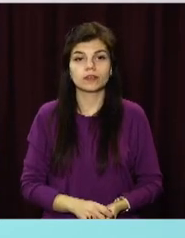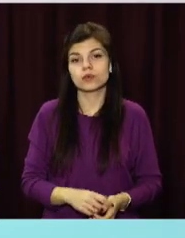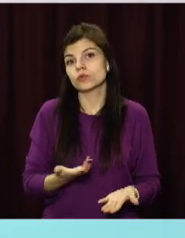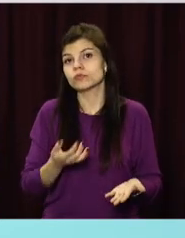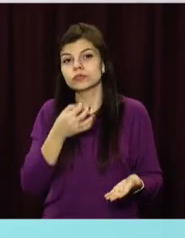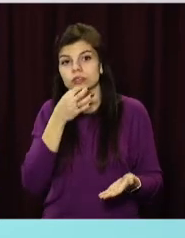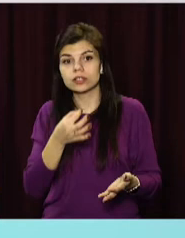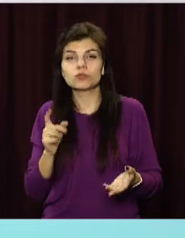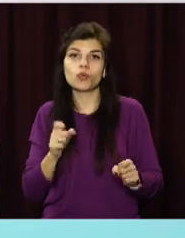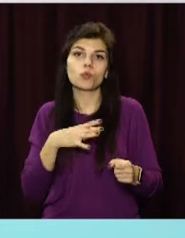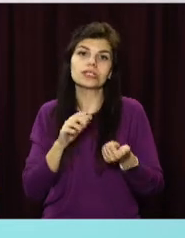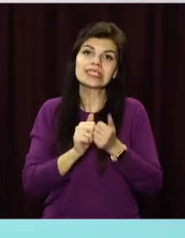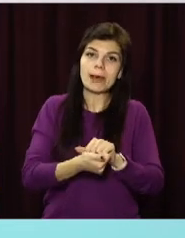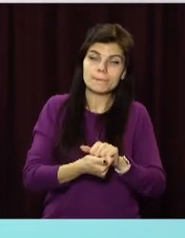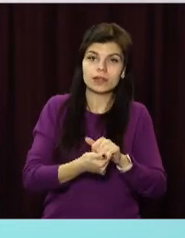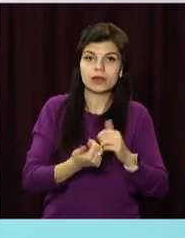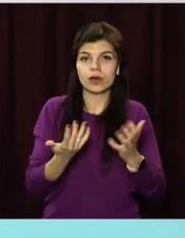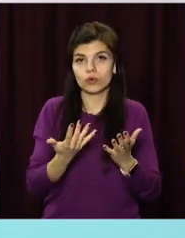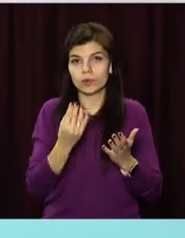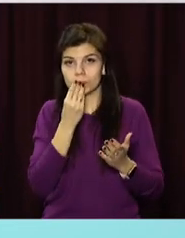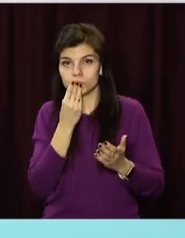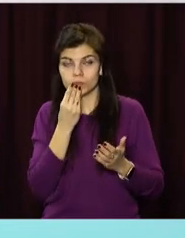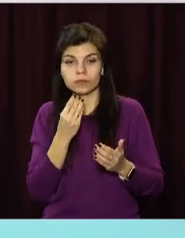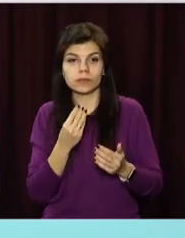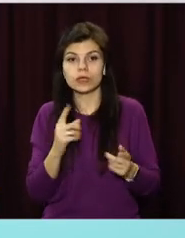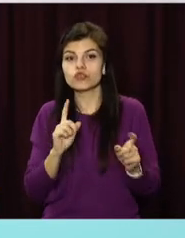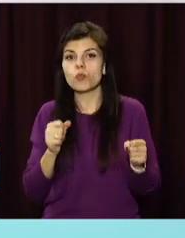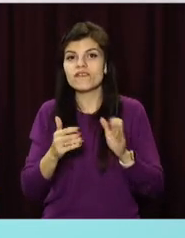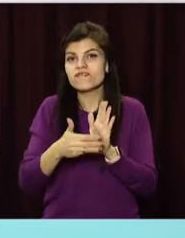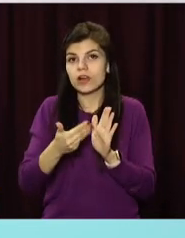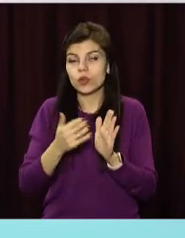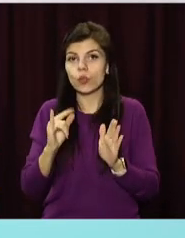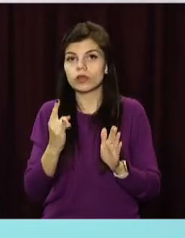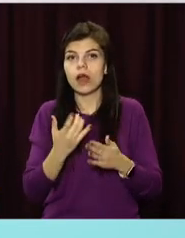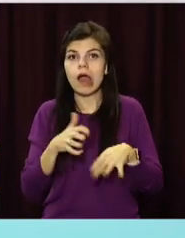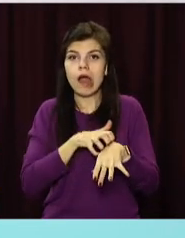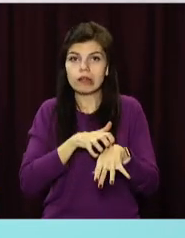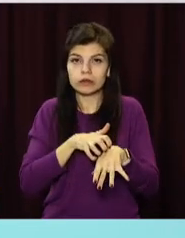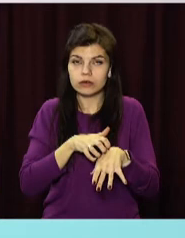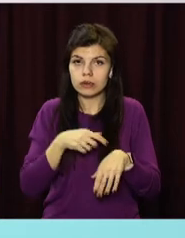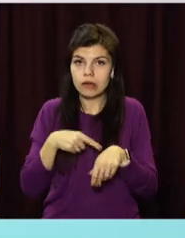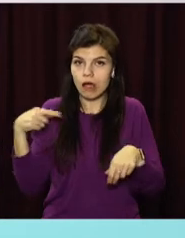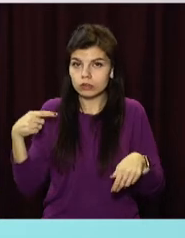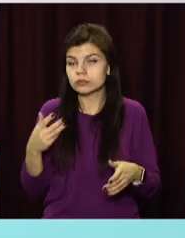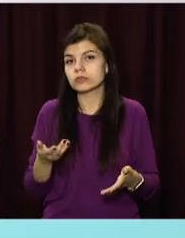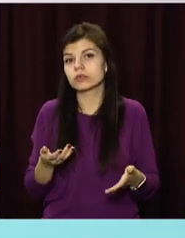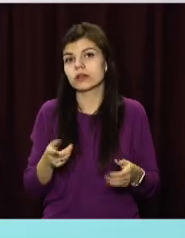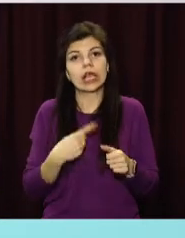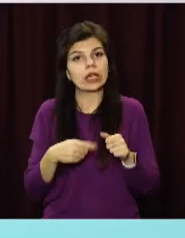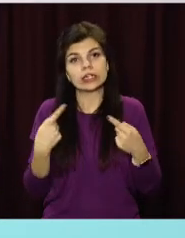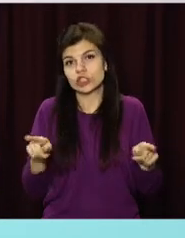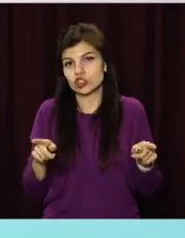скажімо так, замінити ті страви, що можуть викликати у дитини алергічну реакцію або